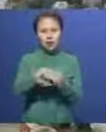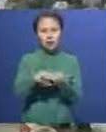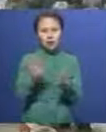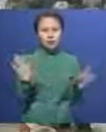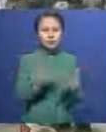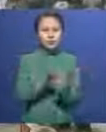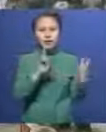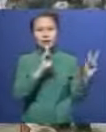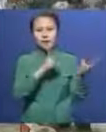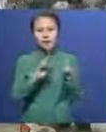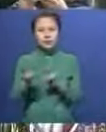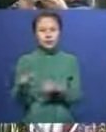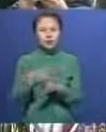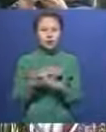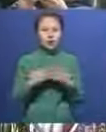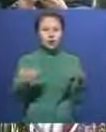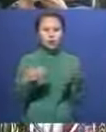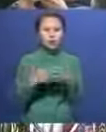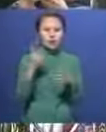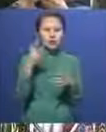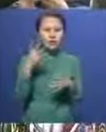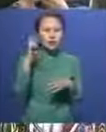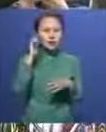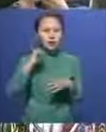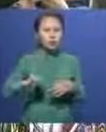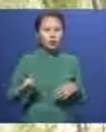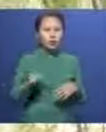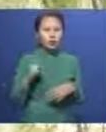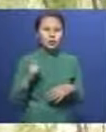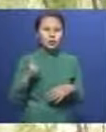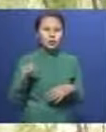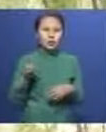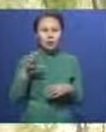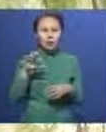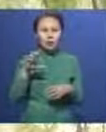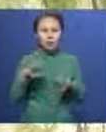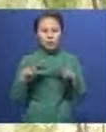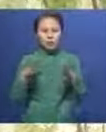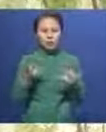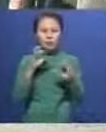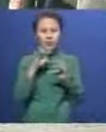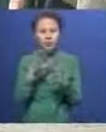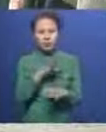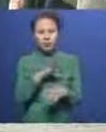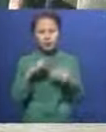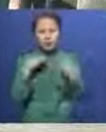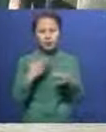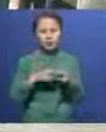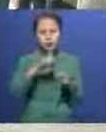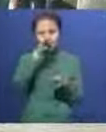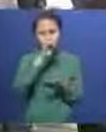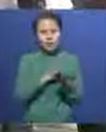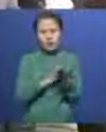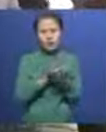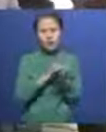салып би биледі. Топ мүшелері 25 жастағы Карлс пен оның досы Хасе бамбуктан жасалған сыбызғыда ойнады. Олар Қазақстанда бір ай болуды